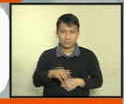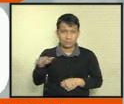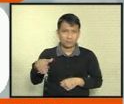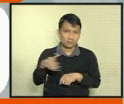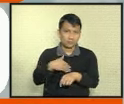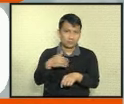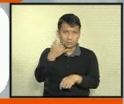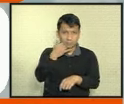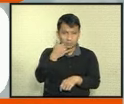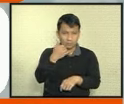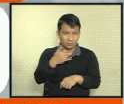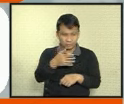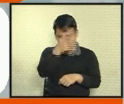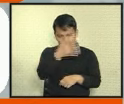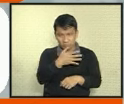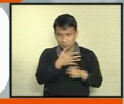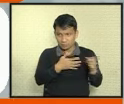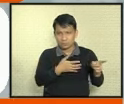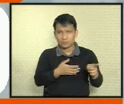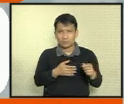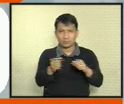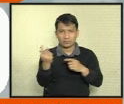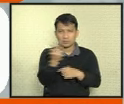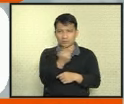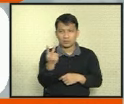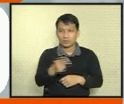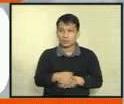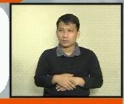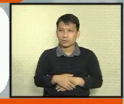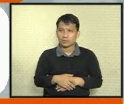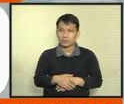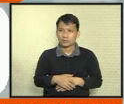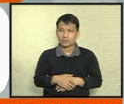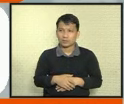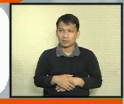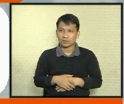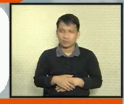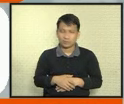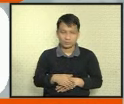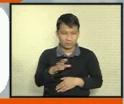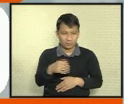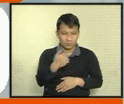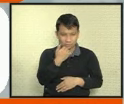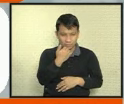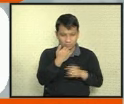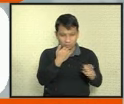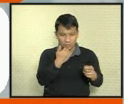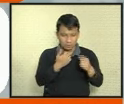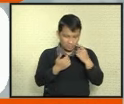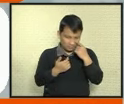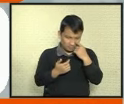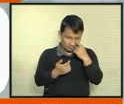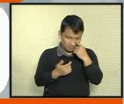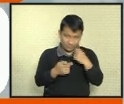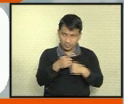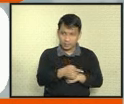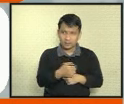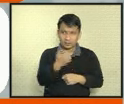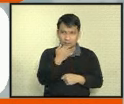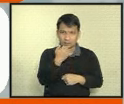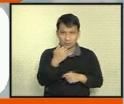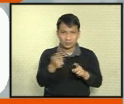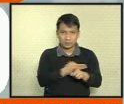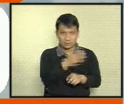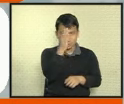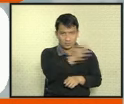rin po magsalita para sa akin. Kasi sila po dalawa talaga nagkakaanuhan. Kaya nga, Sir Mark, sorry. Akala ko kasi, ikaw talaga ang